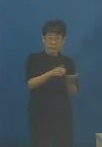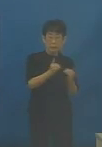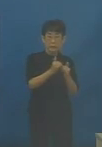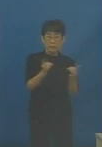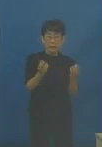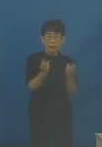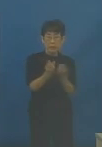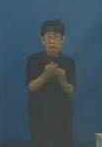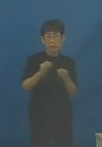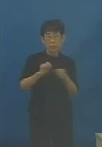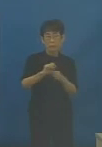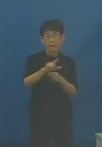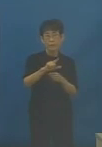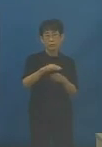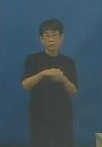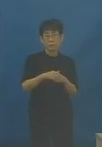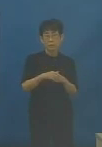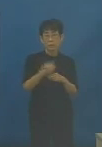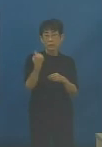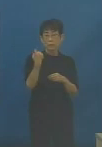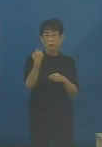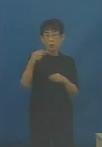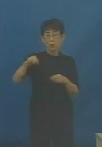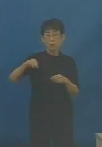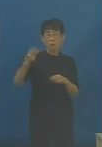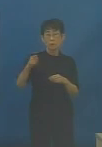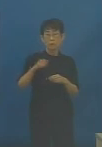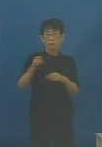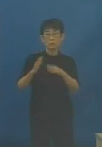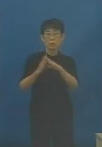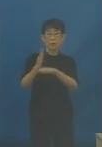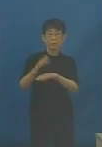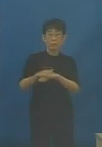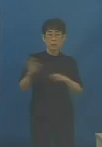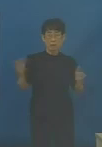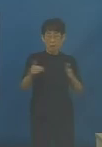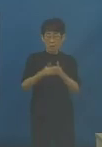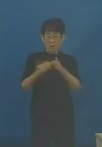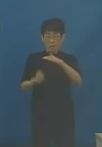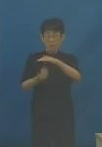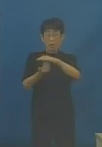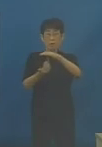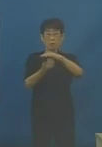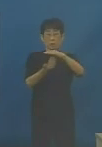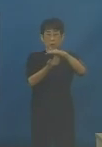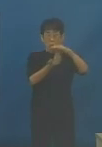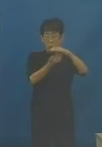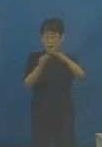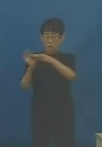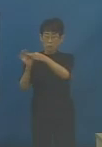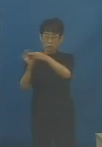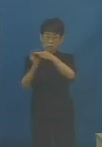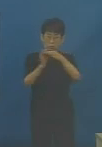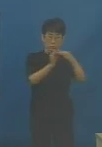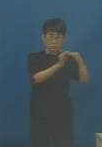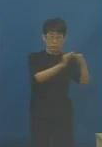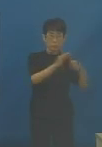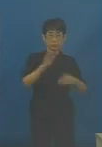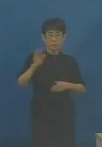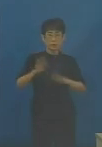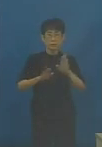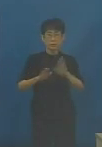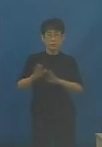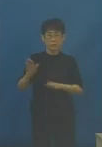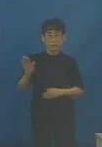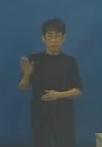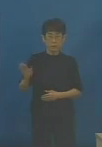増していまして、昨日も300を超えるレベル、過去最多レベルというのが続いているわけですね。でそれは、